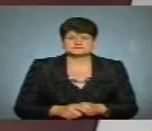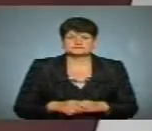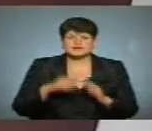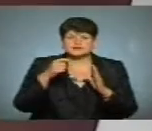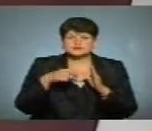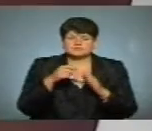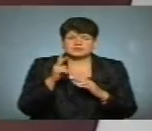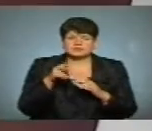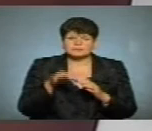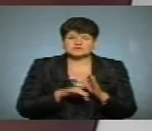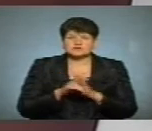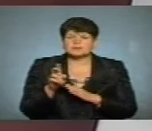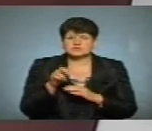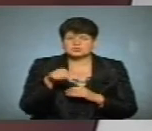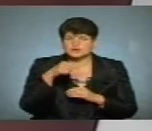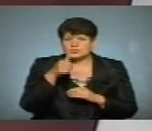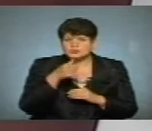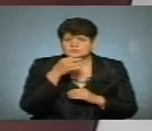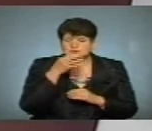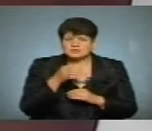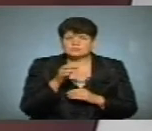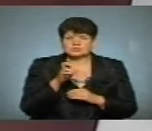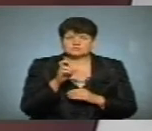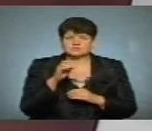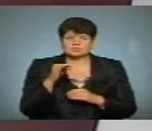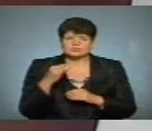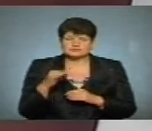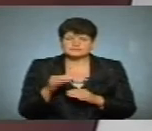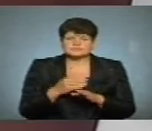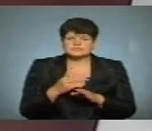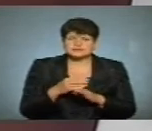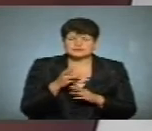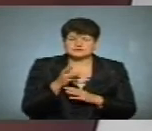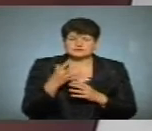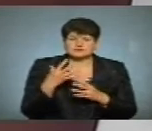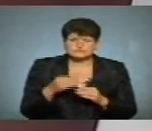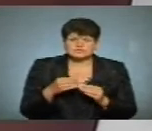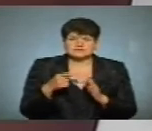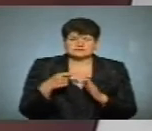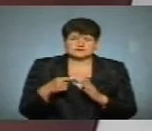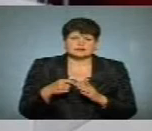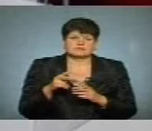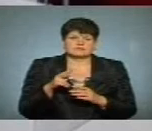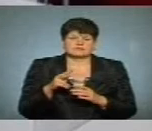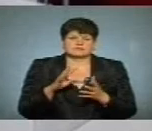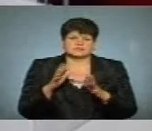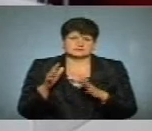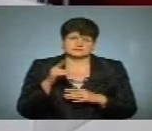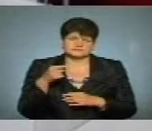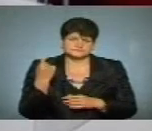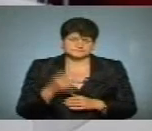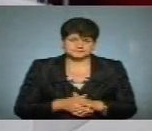Зйомки кліпу почали в березні цього року, розповів Богдан Будковський. Частину відео вже відзняли в лісах Тернопільщини.